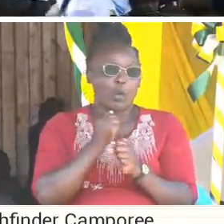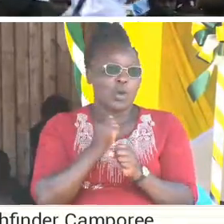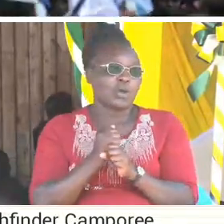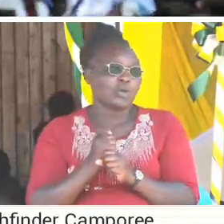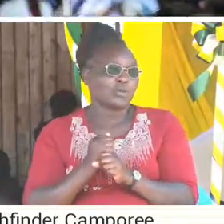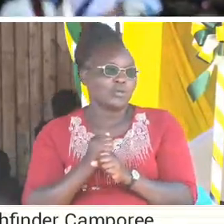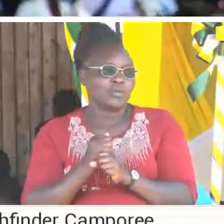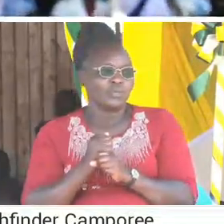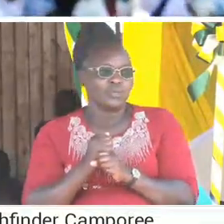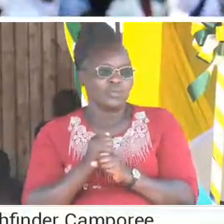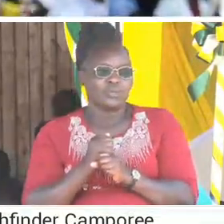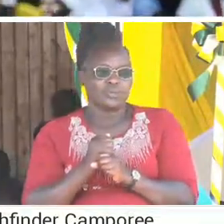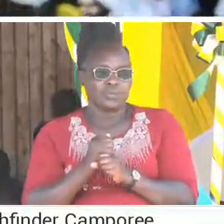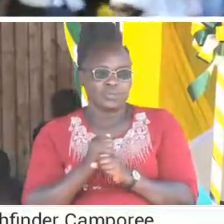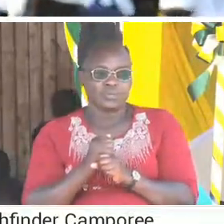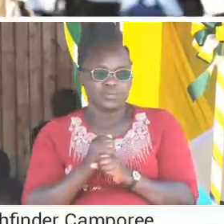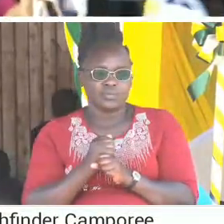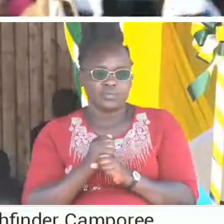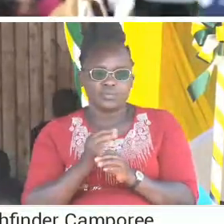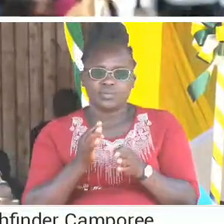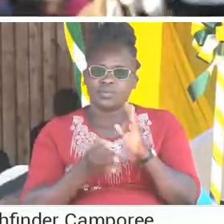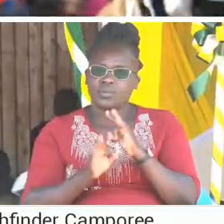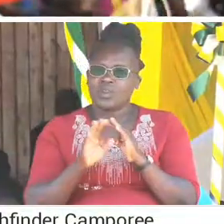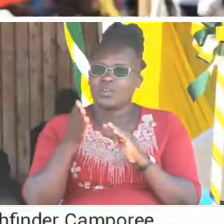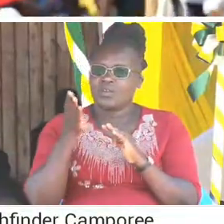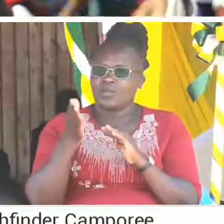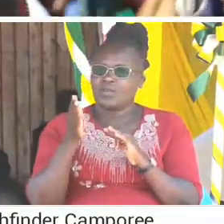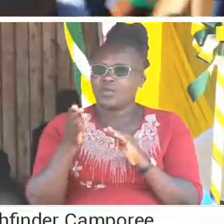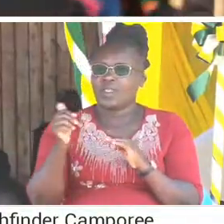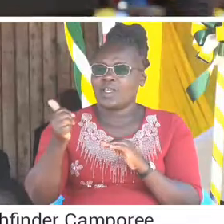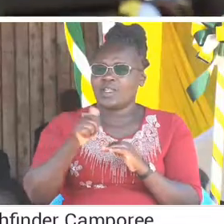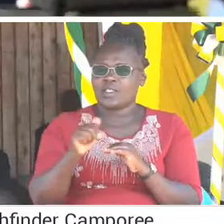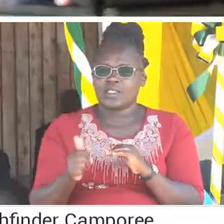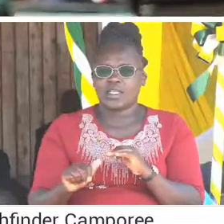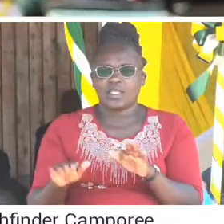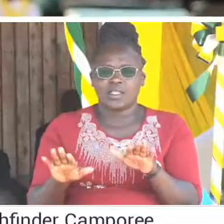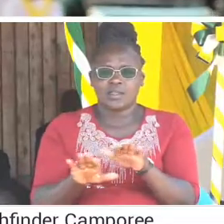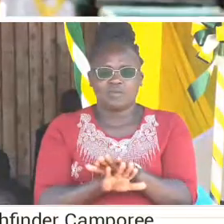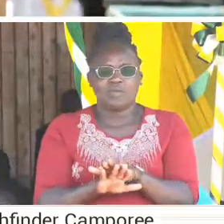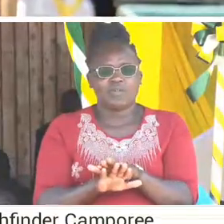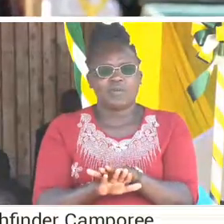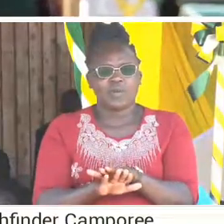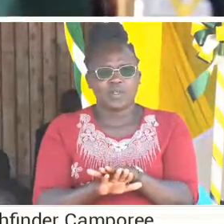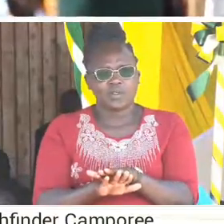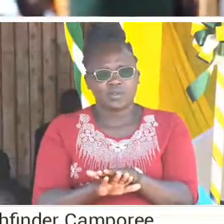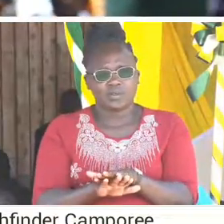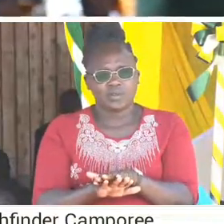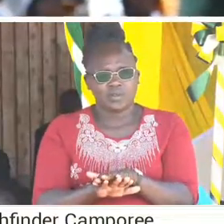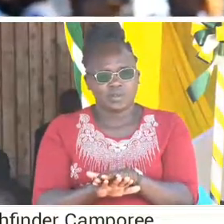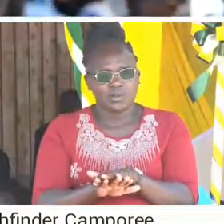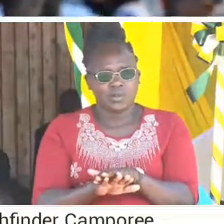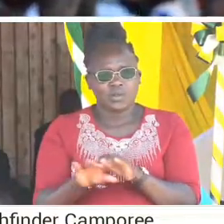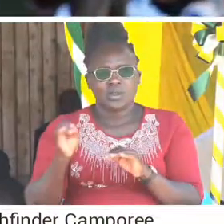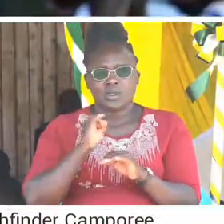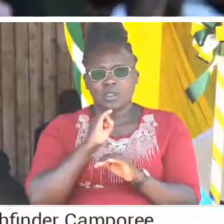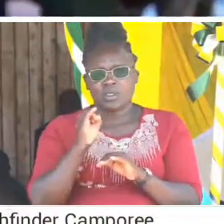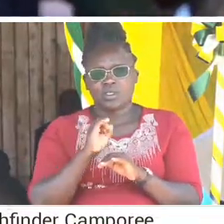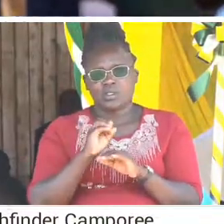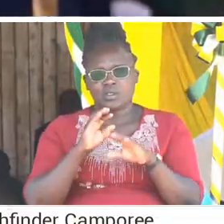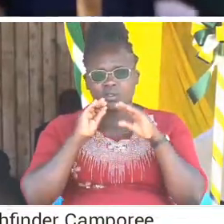la msingi ambalo tunaweza kulifanya ni kuwafundisha vijana wetu wa kike na wa kiume kuisikia sauti ya